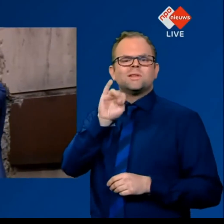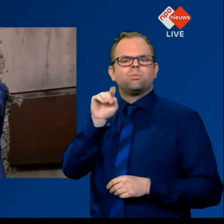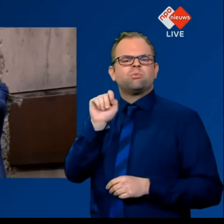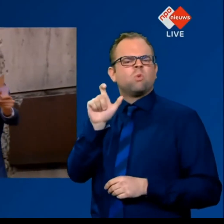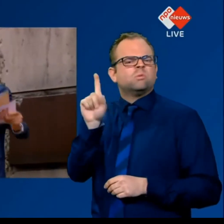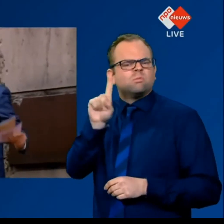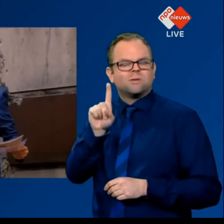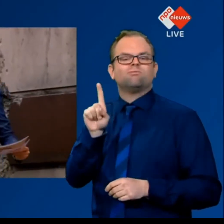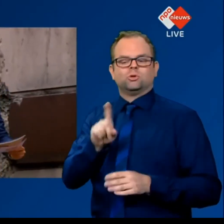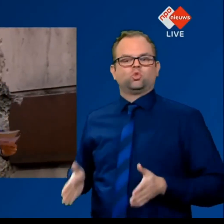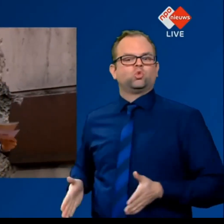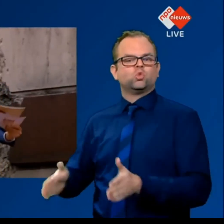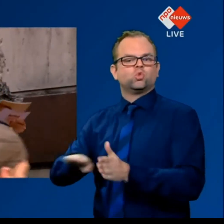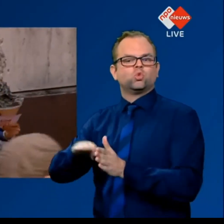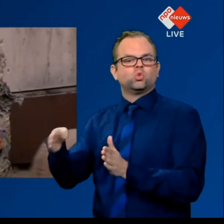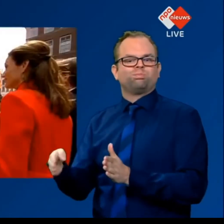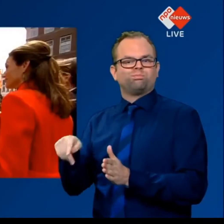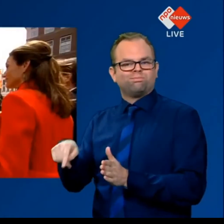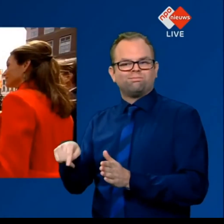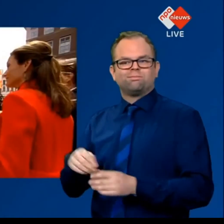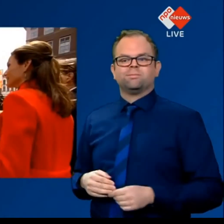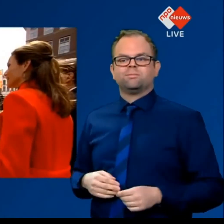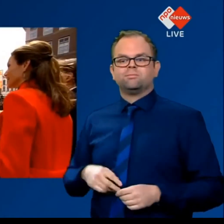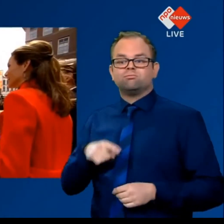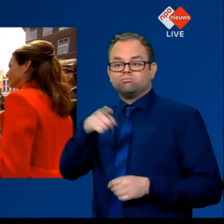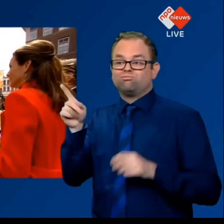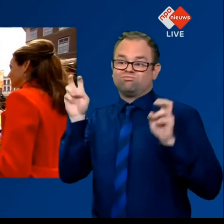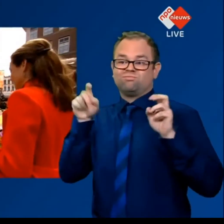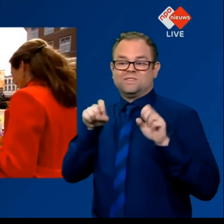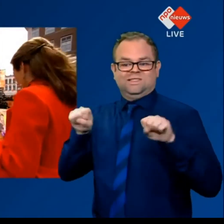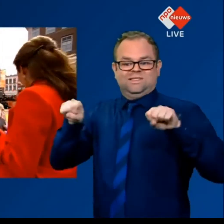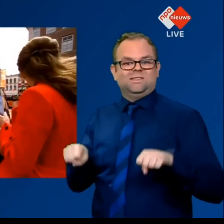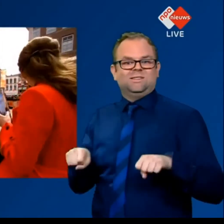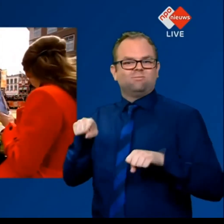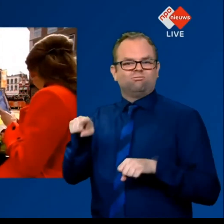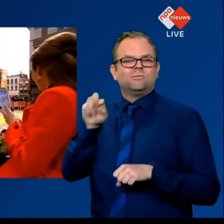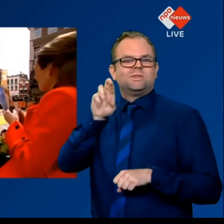zitten dus nu allemaal eigenlijk op De Riepe.